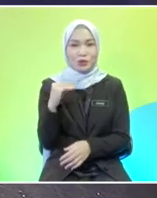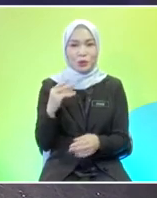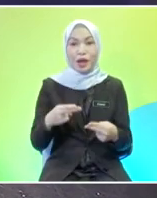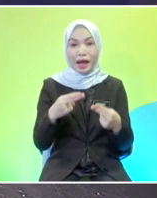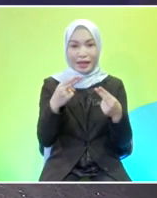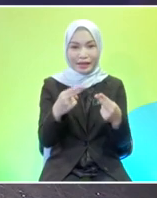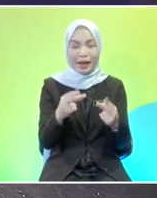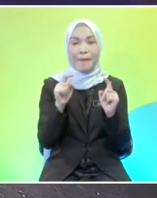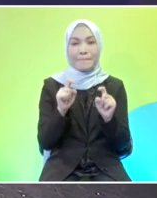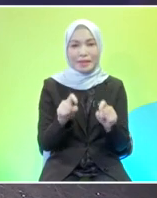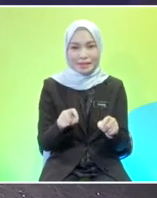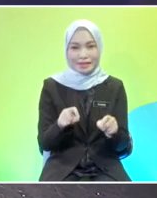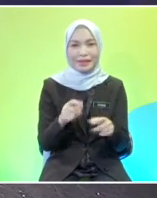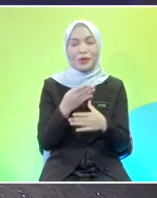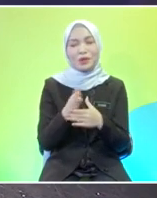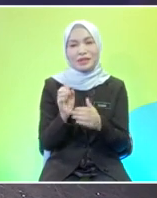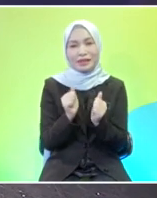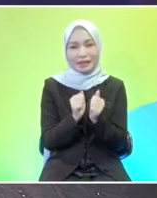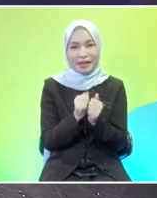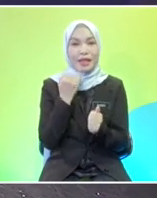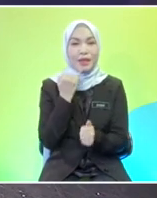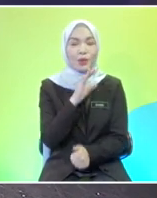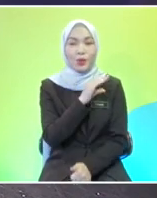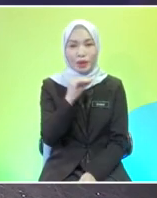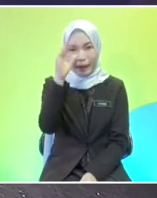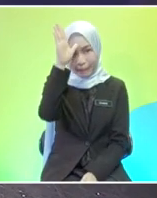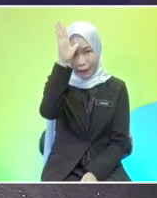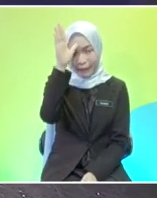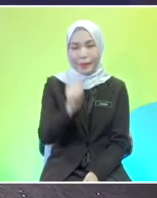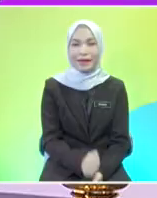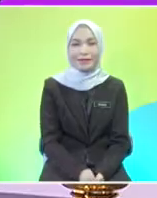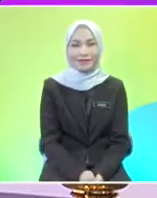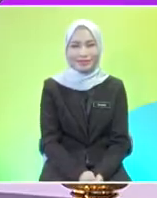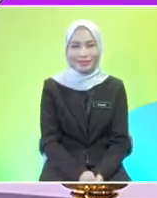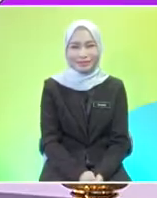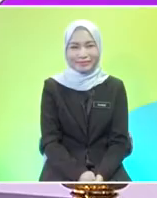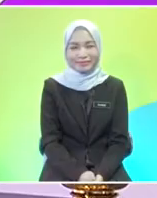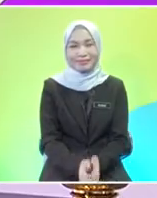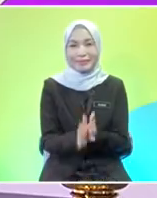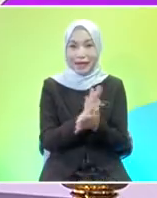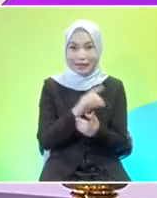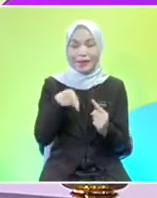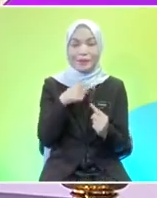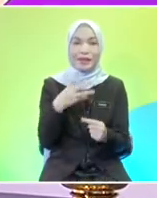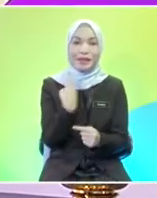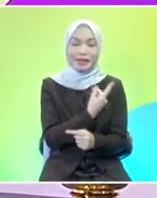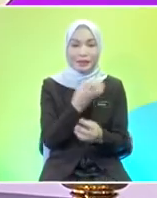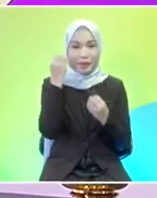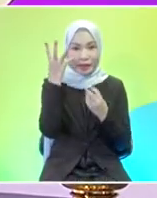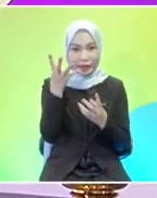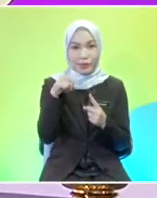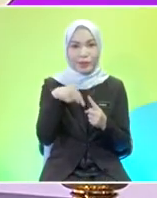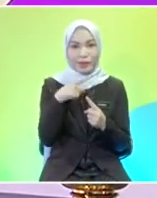jangan dilupa nah tentang hari lahir juga saya teringat selalunya meriah